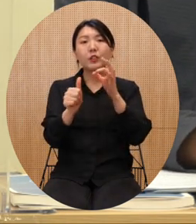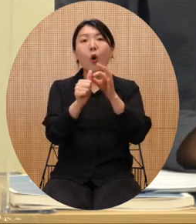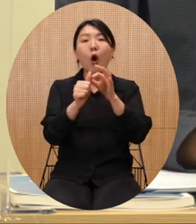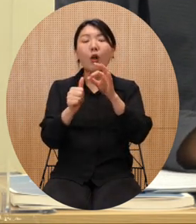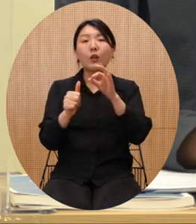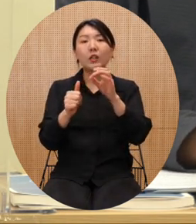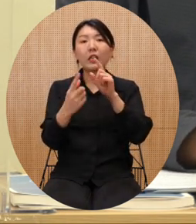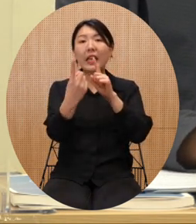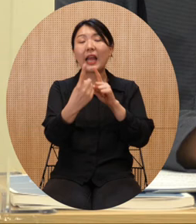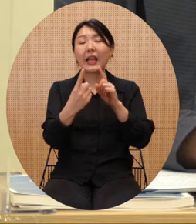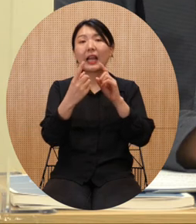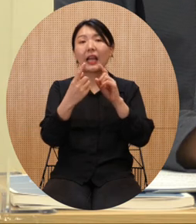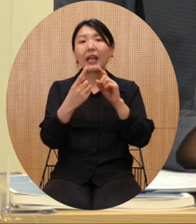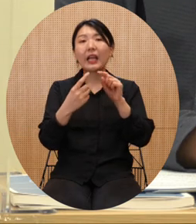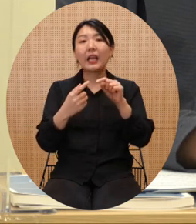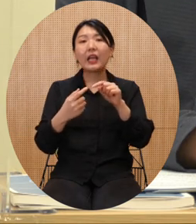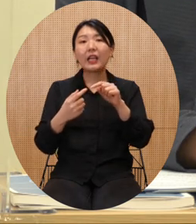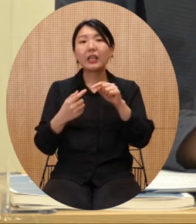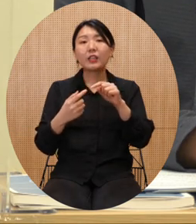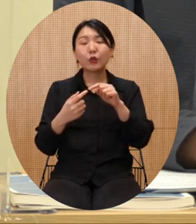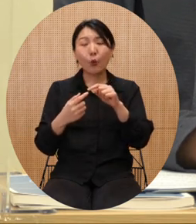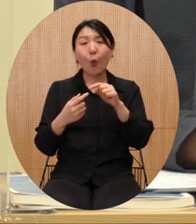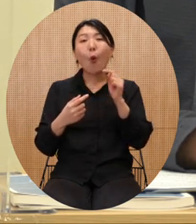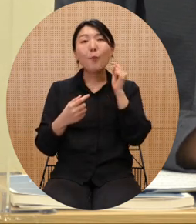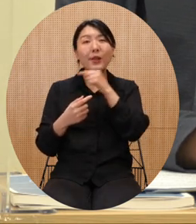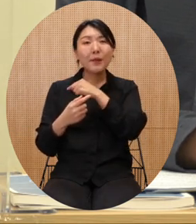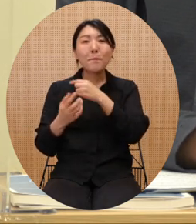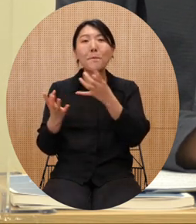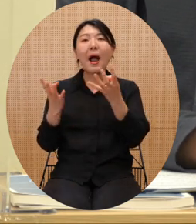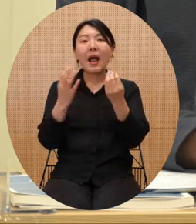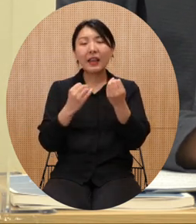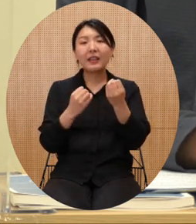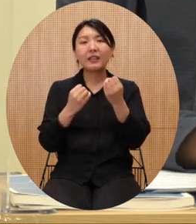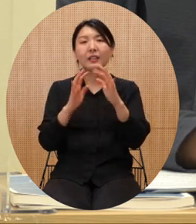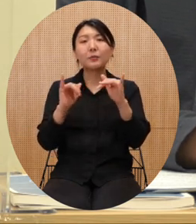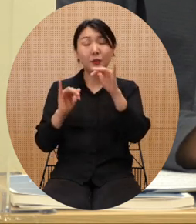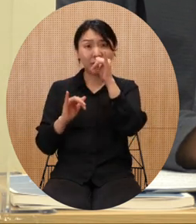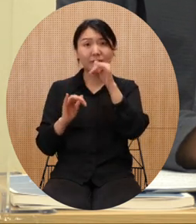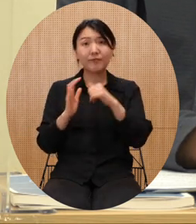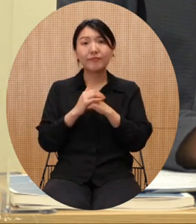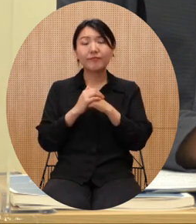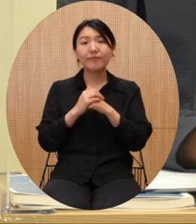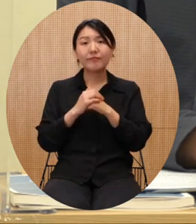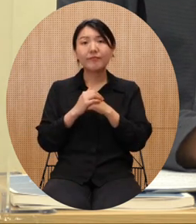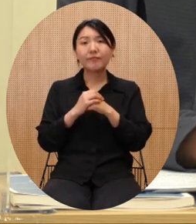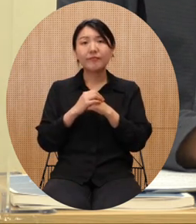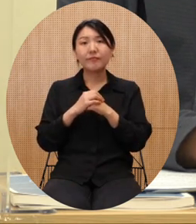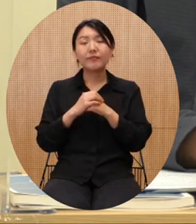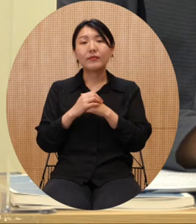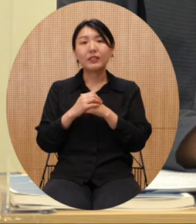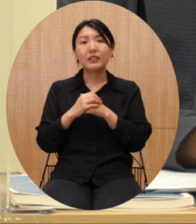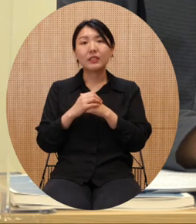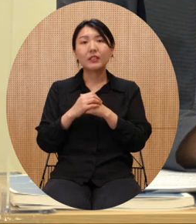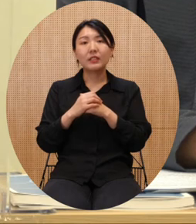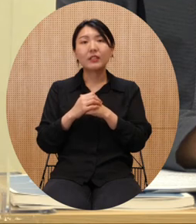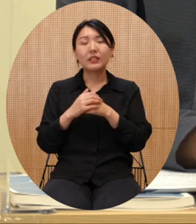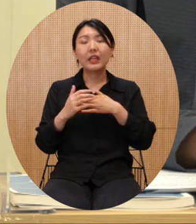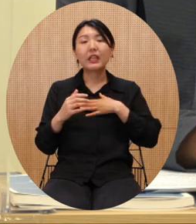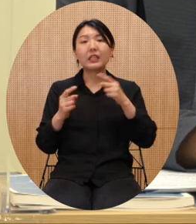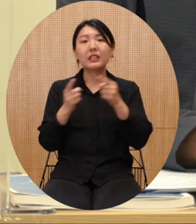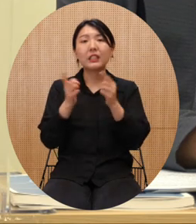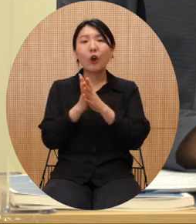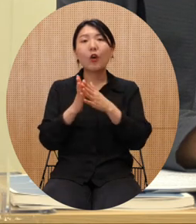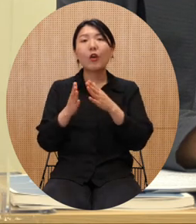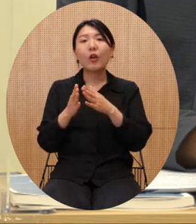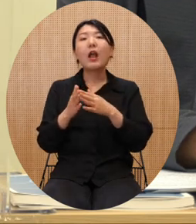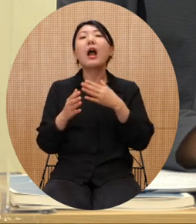그리고 주거비 대상자의 많은 비율이 금융채무 불이행 상태 라고 조사에도 나타났고 사실